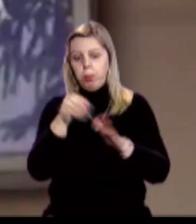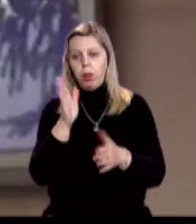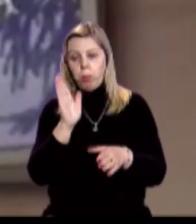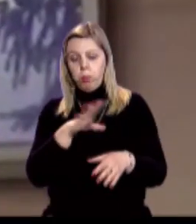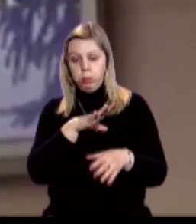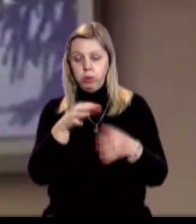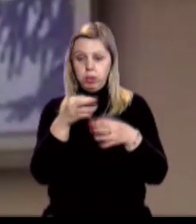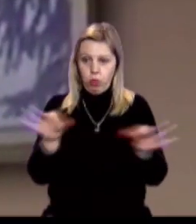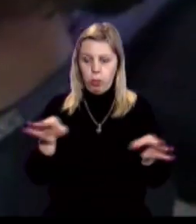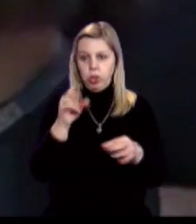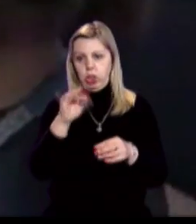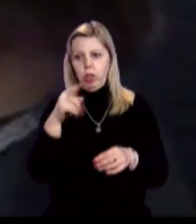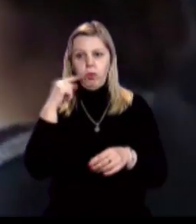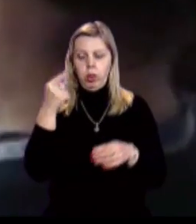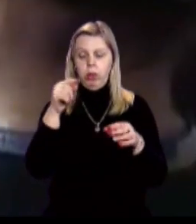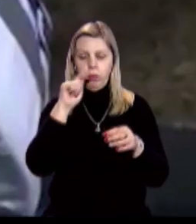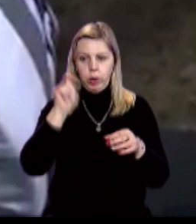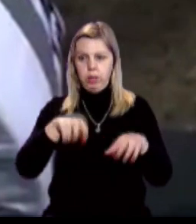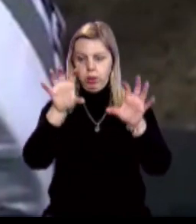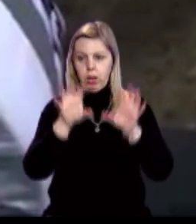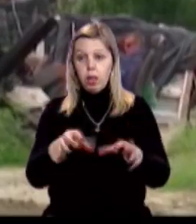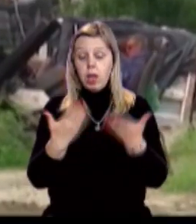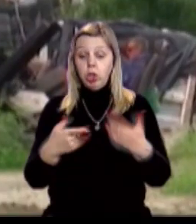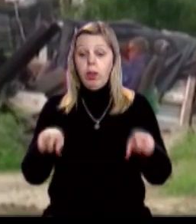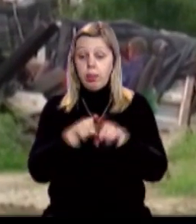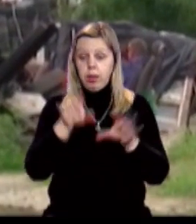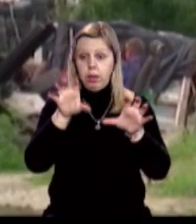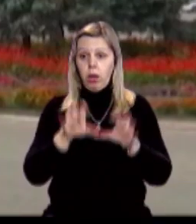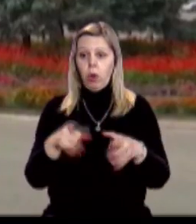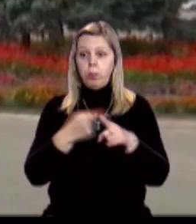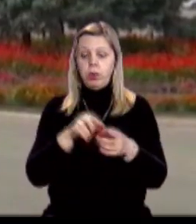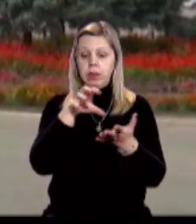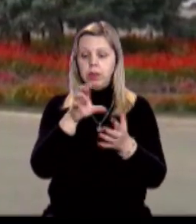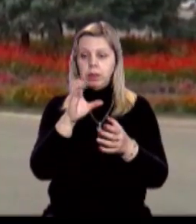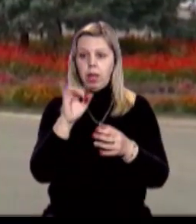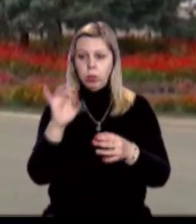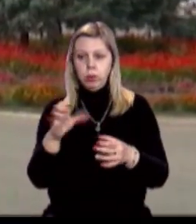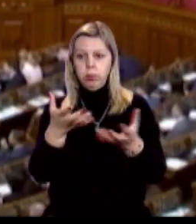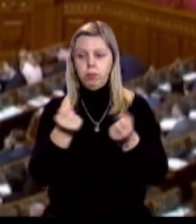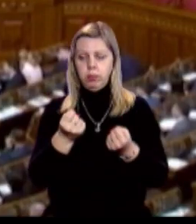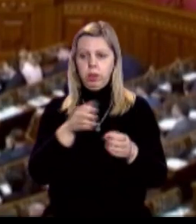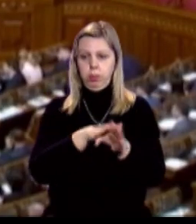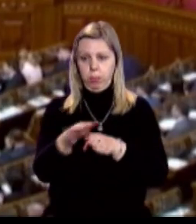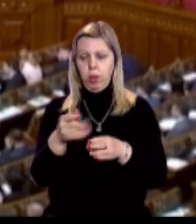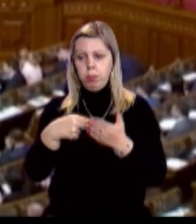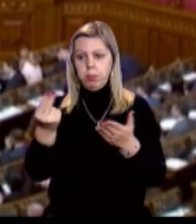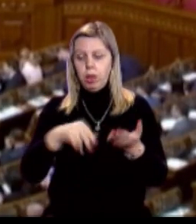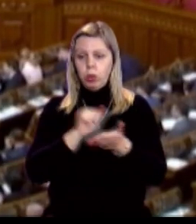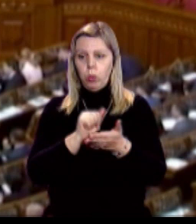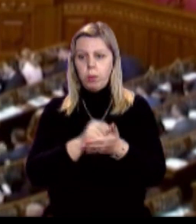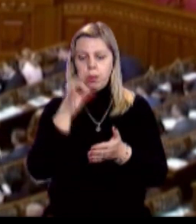відбулися демократично та в рамках українського законодавства. Якщо так, то закон про особливий статус цих територій набирає чинності. Підписання